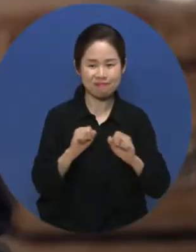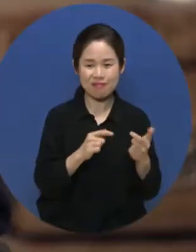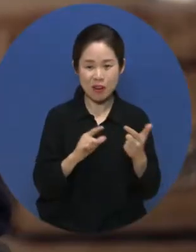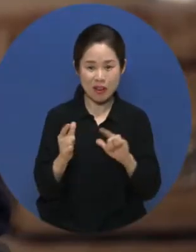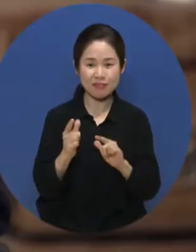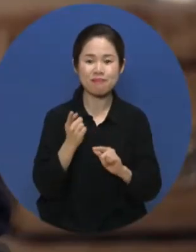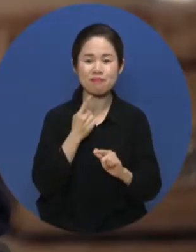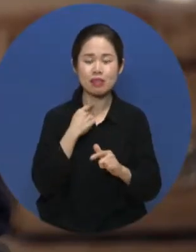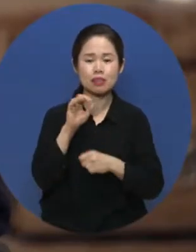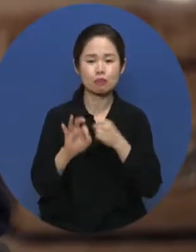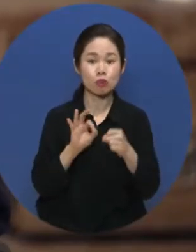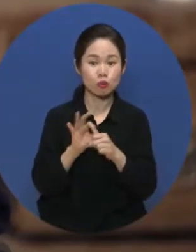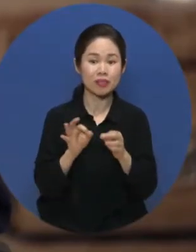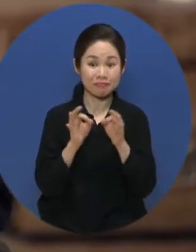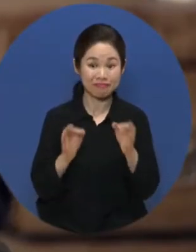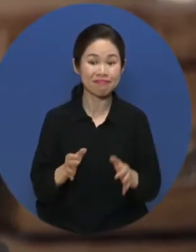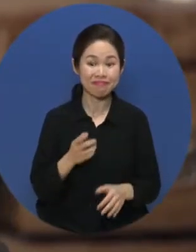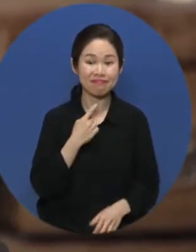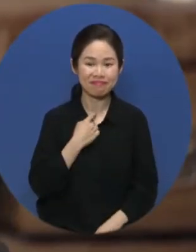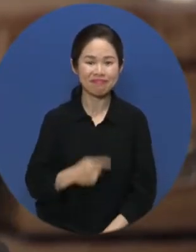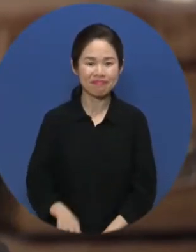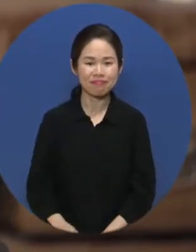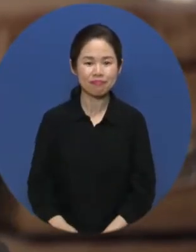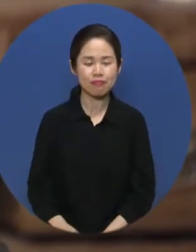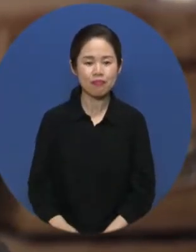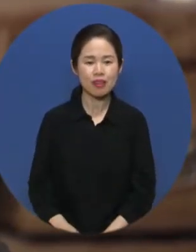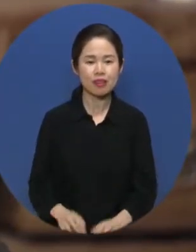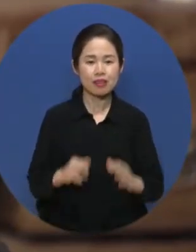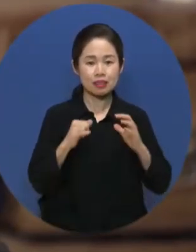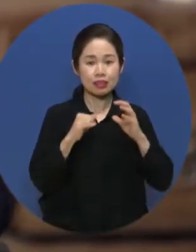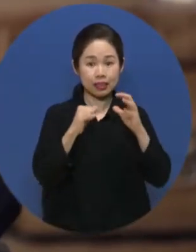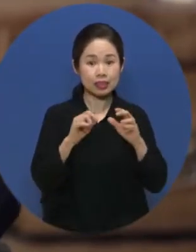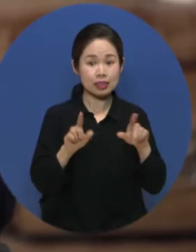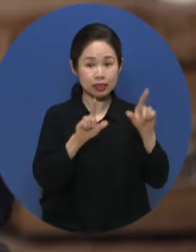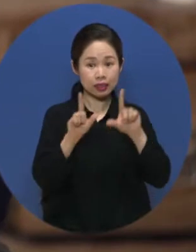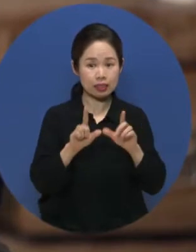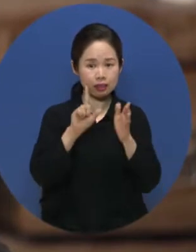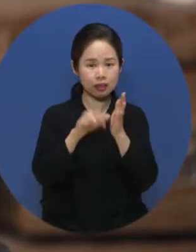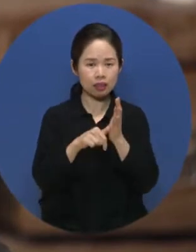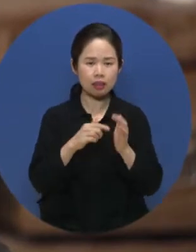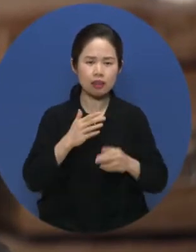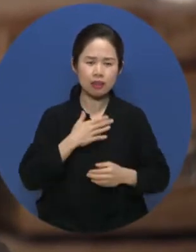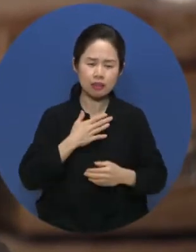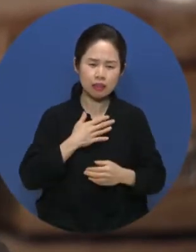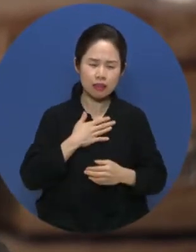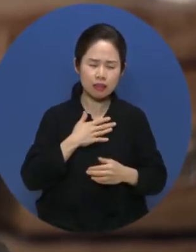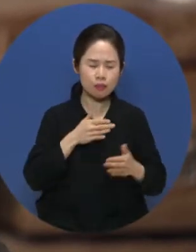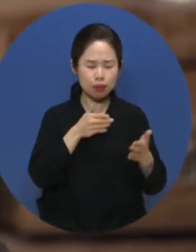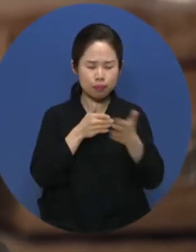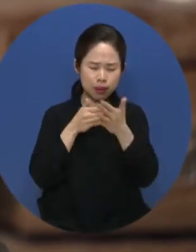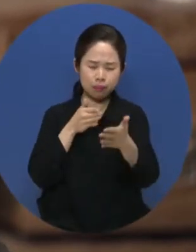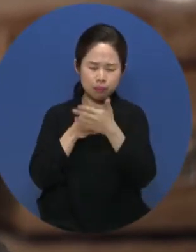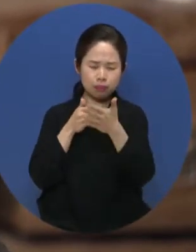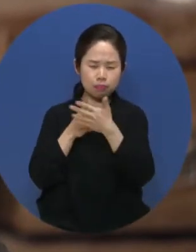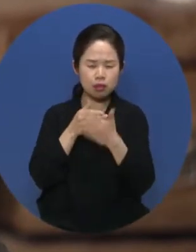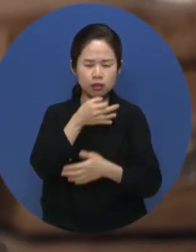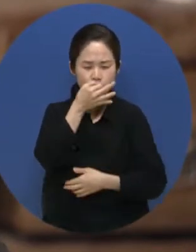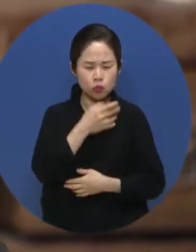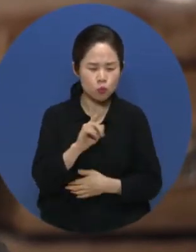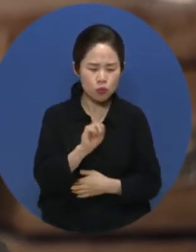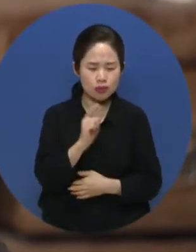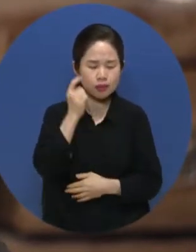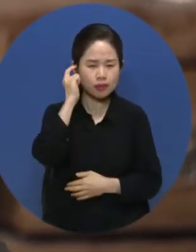그 세상을 살아가다 보니까 저 혼자만의 고군분투 속에서 어떤 것들이 이렇게 저에게 장애물이 됐었나라고 생각을